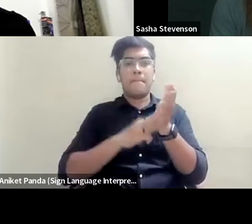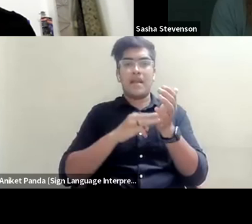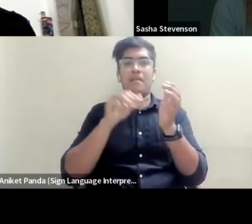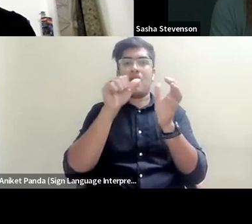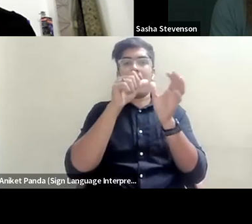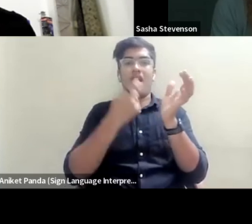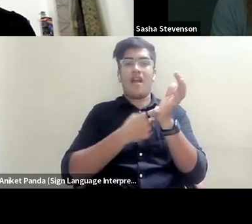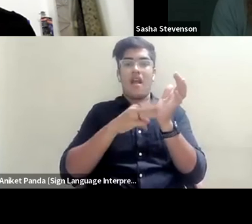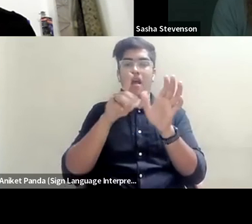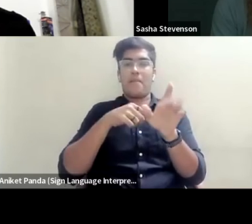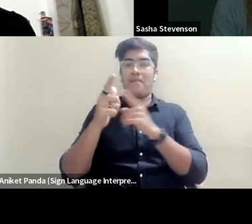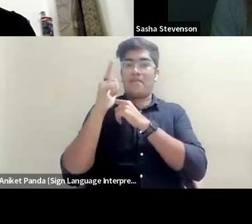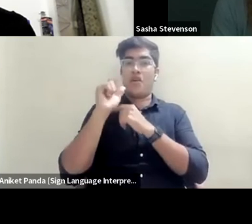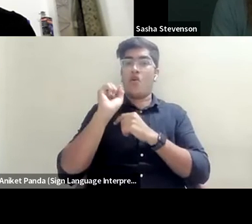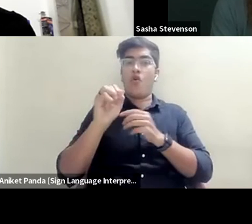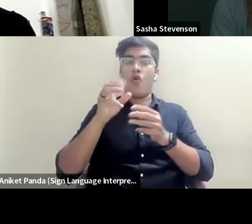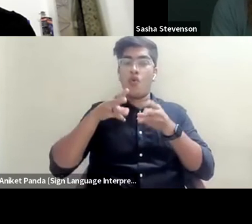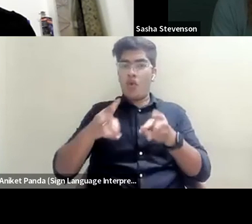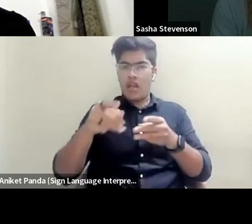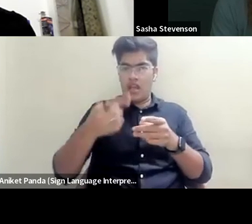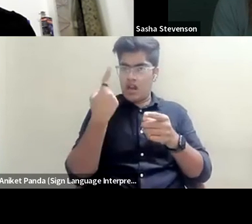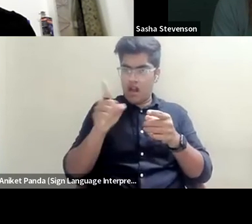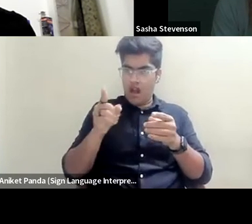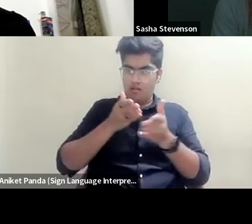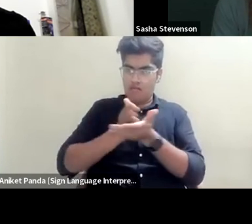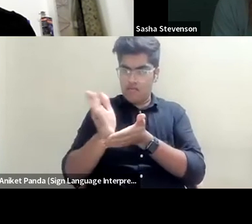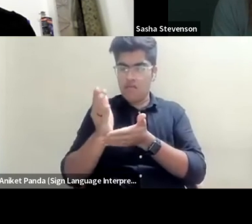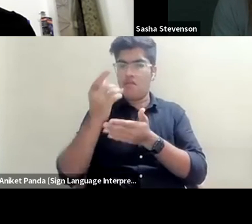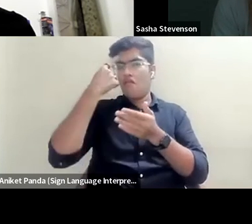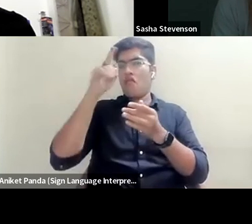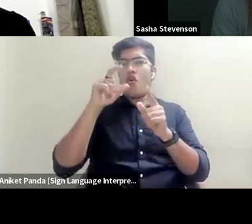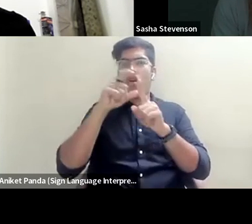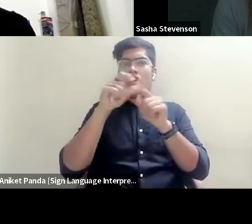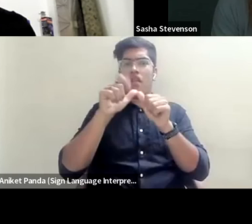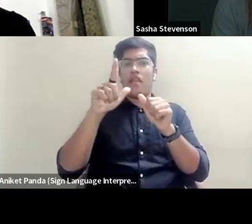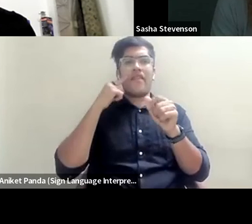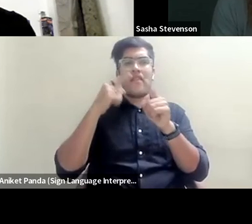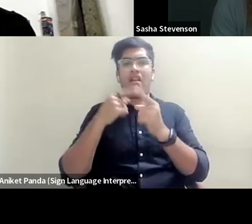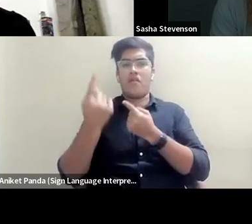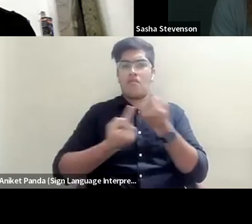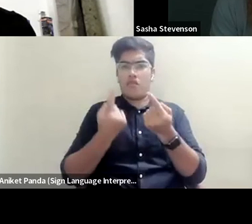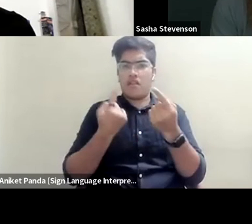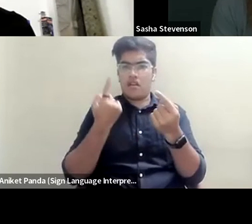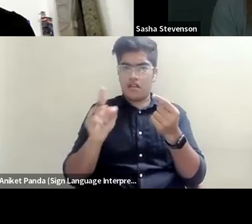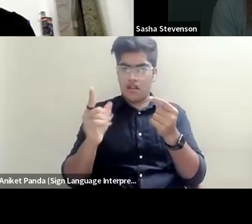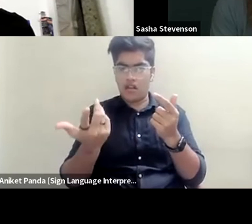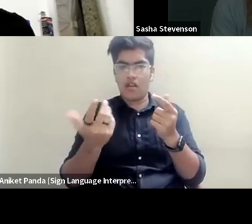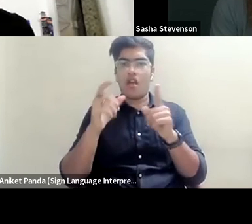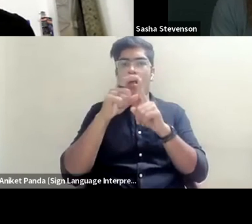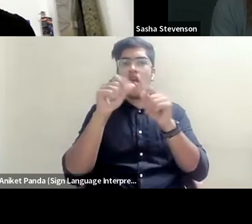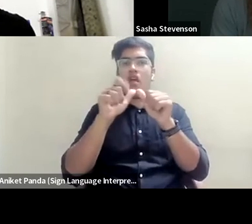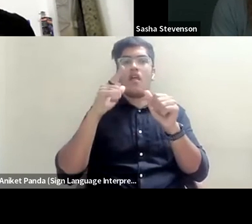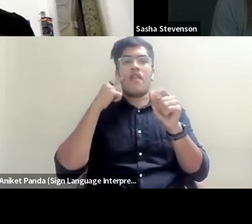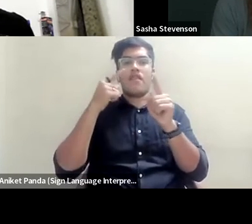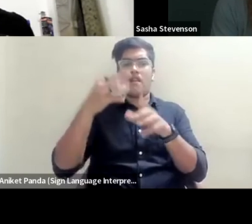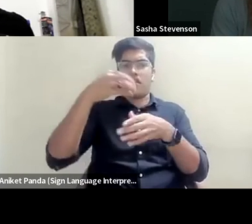mobilization the way forward for Dalit politics for Dalit inclusion in governance according